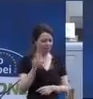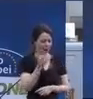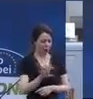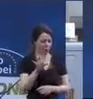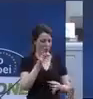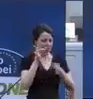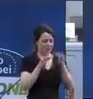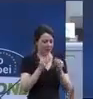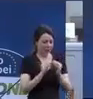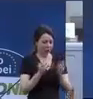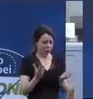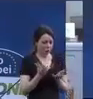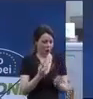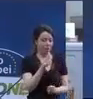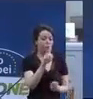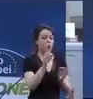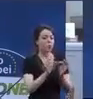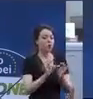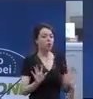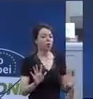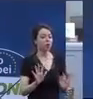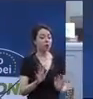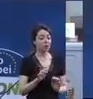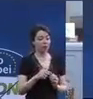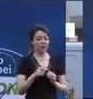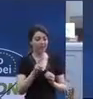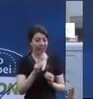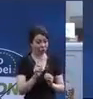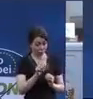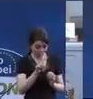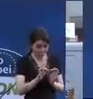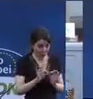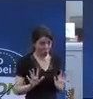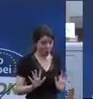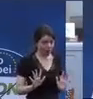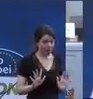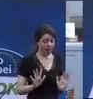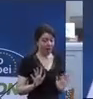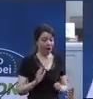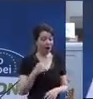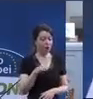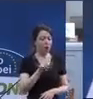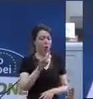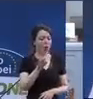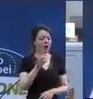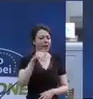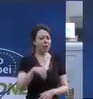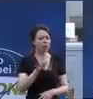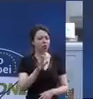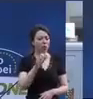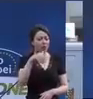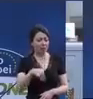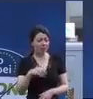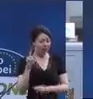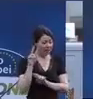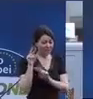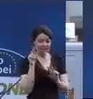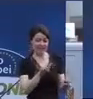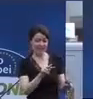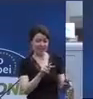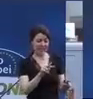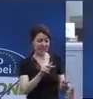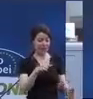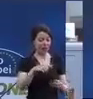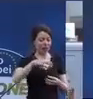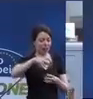spiega come farla due minuti no due non 20 due ha avuto 40.000 50.000 visualizzazioni del